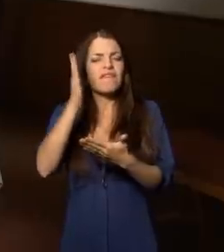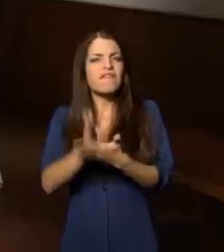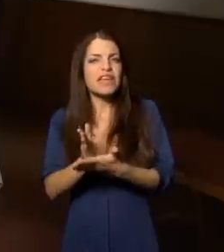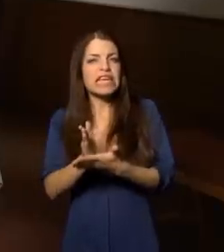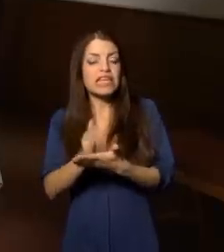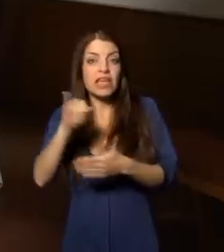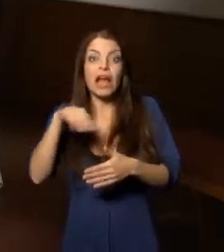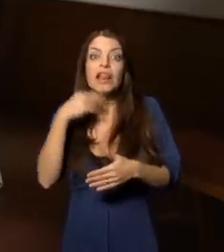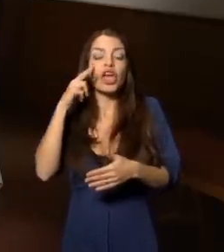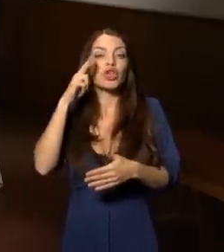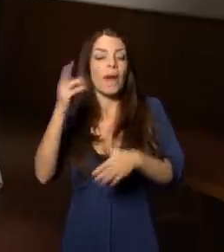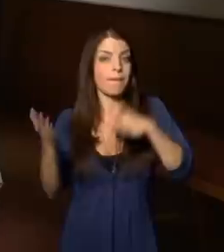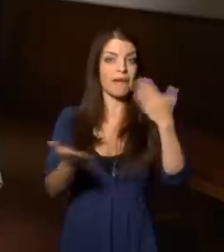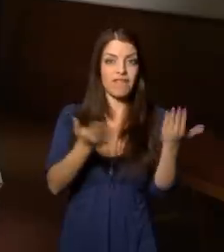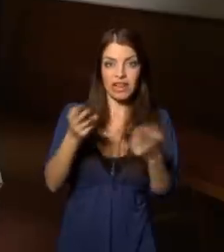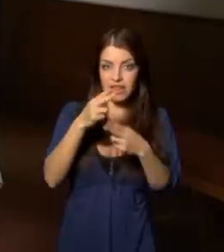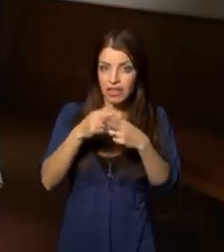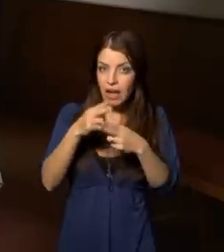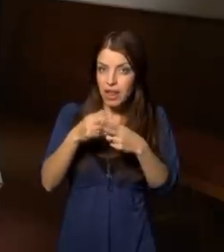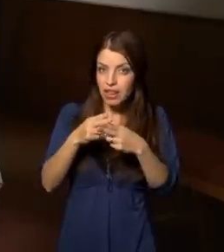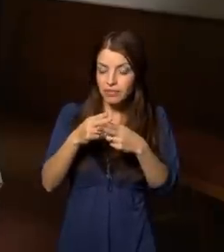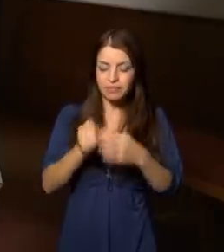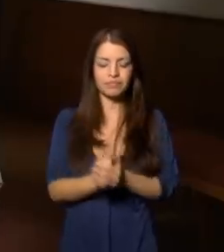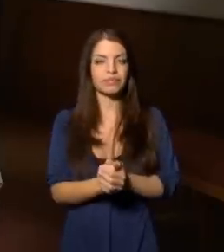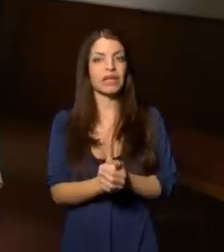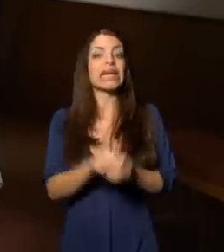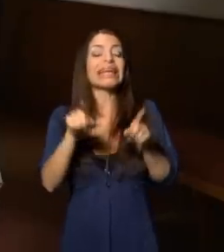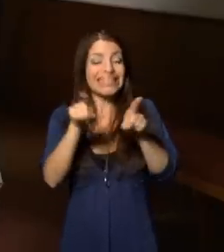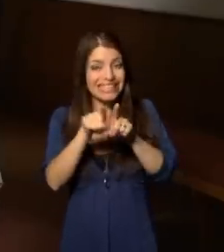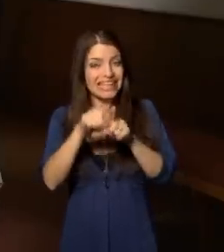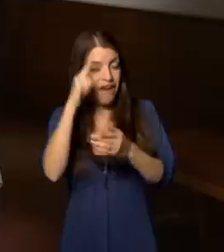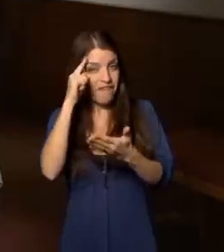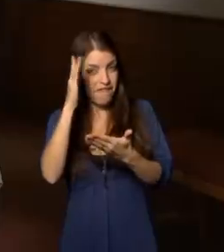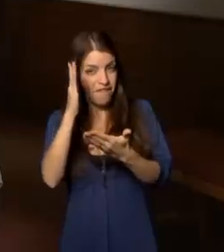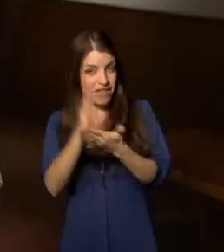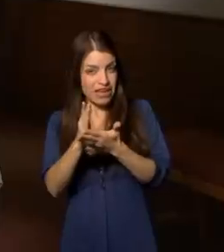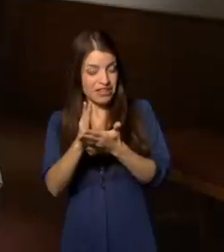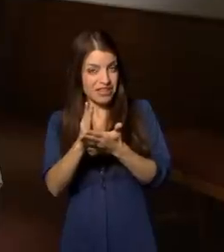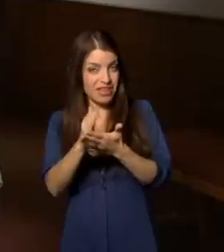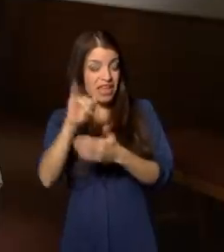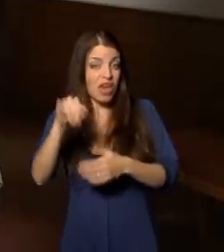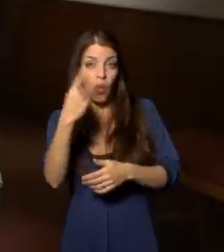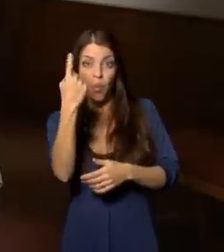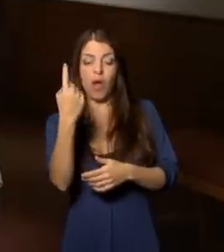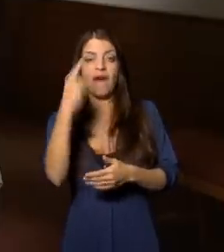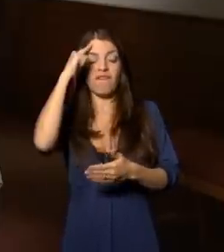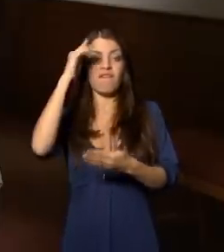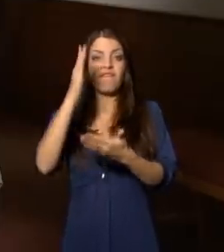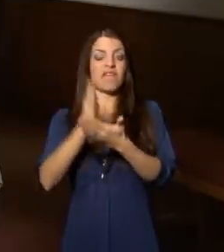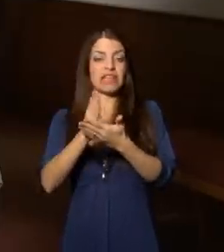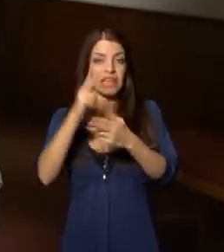ma jurijiex fl-emil tiegħu. Hekk ukoll il-fidi, jekk tkun waħedha u ma jkollix